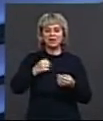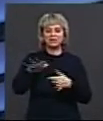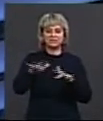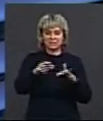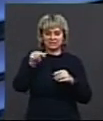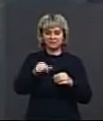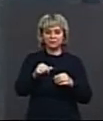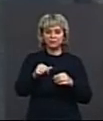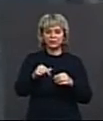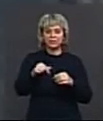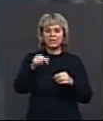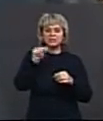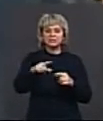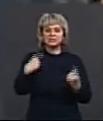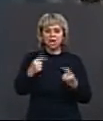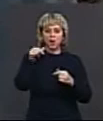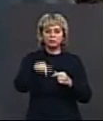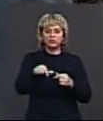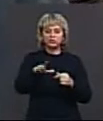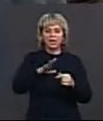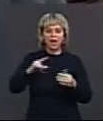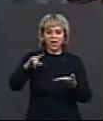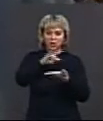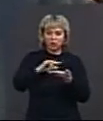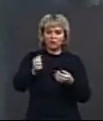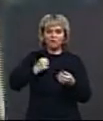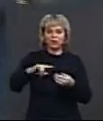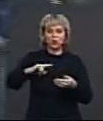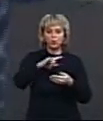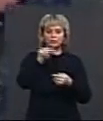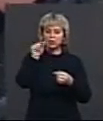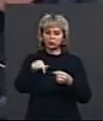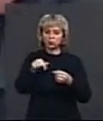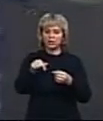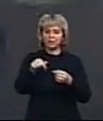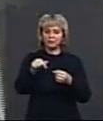действий. Здесь обычно с аэродрома здесь военного улетал куда.